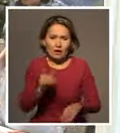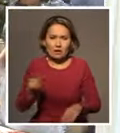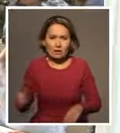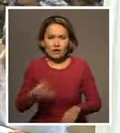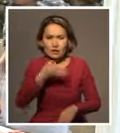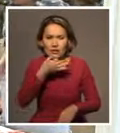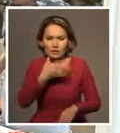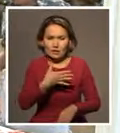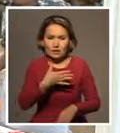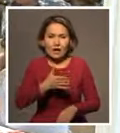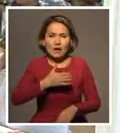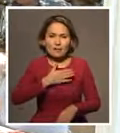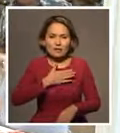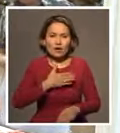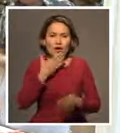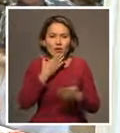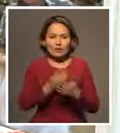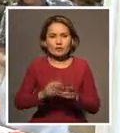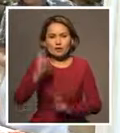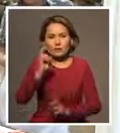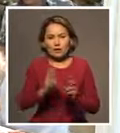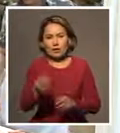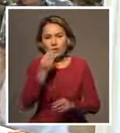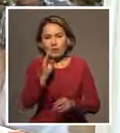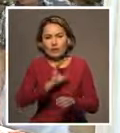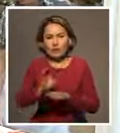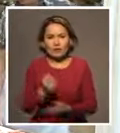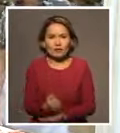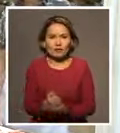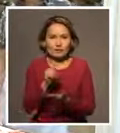өзіміздің жергілікті тауарларымызды қолдаймыз деп осындай мақсатпен келіп жатыр бүгін.